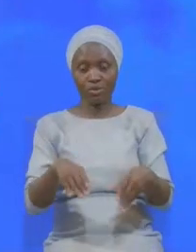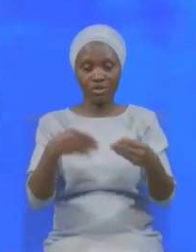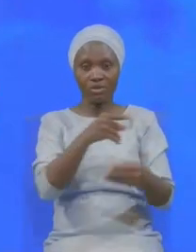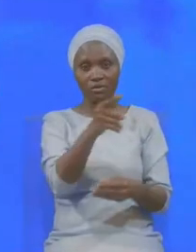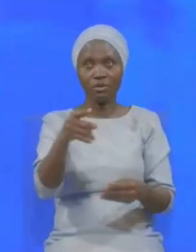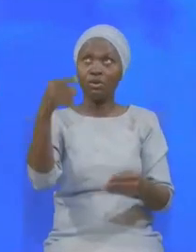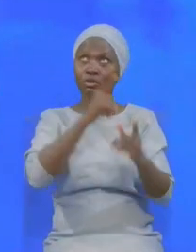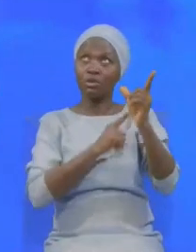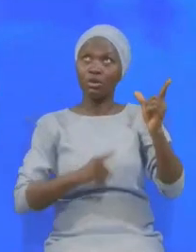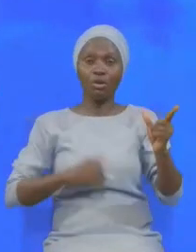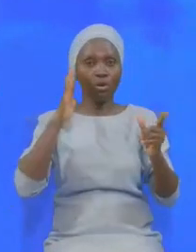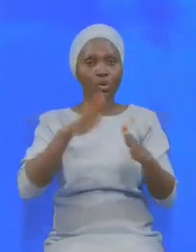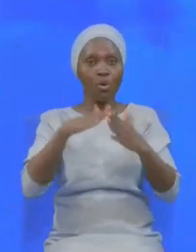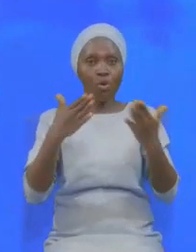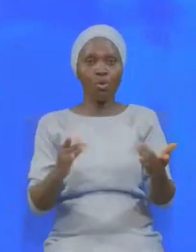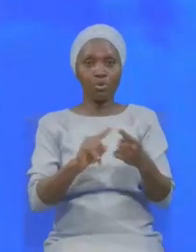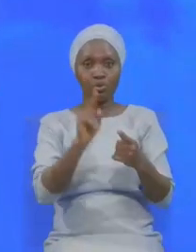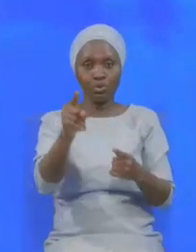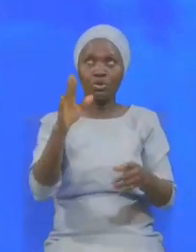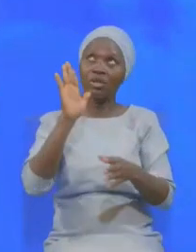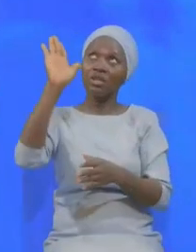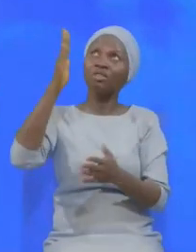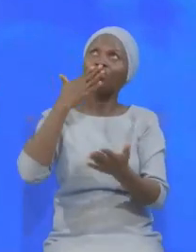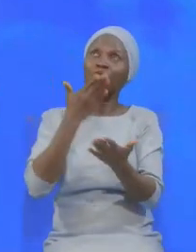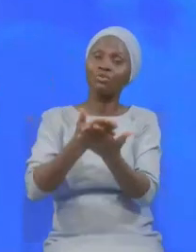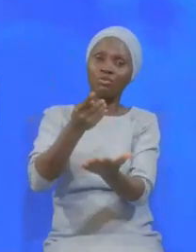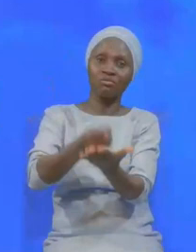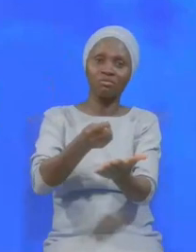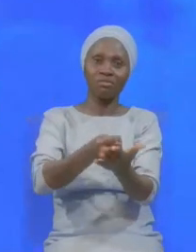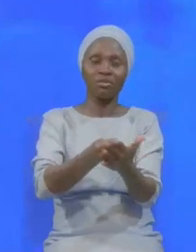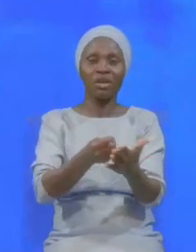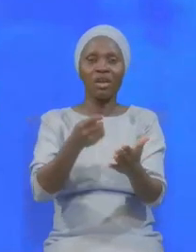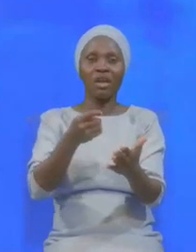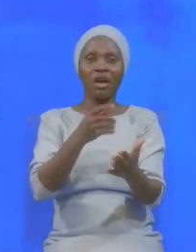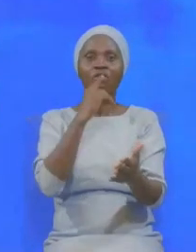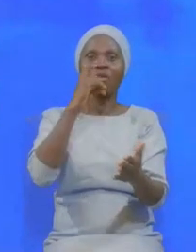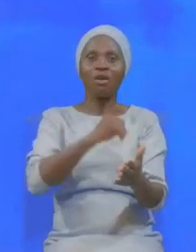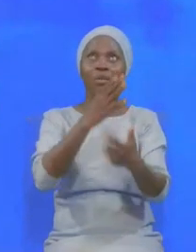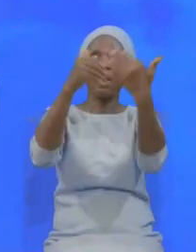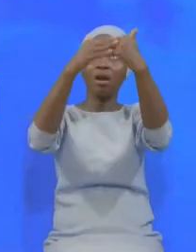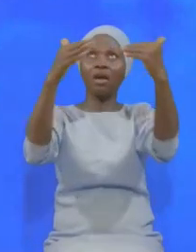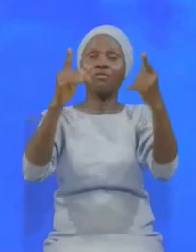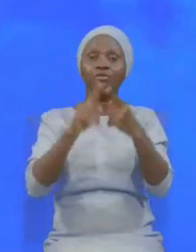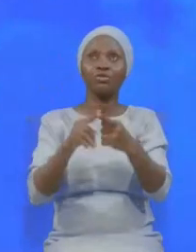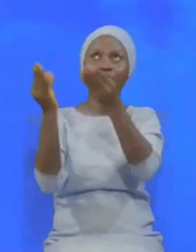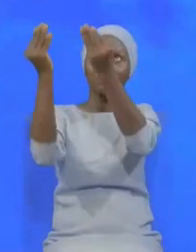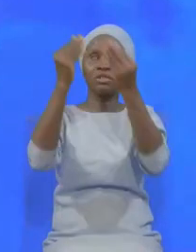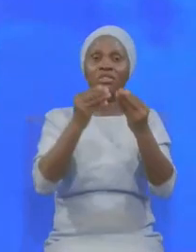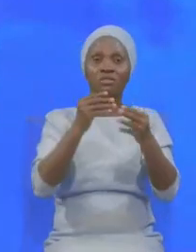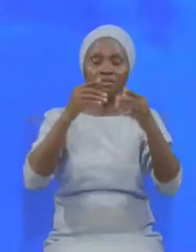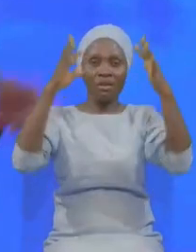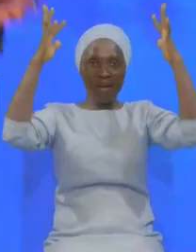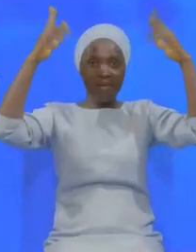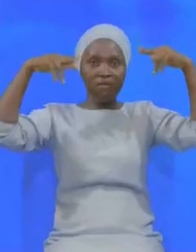L'Éternel t'ouvrira son bon trésor. Le ciel pour envoyer à ton pays la pluie en son